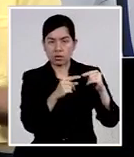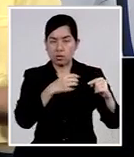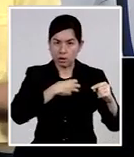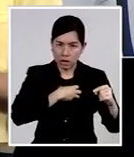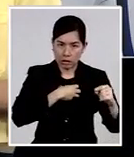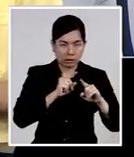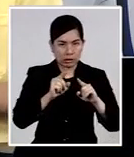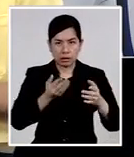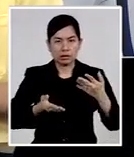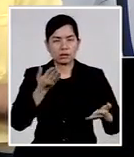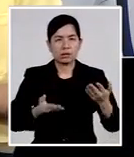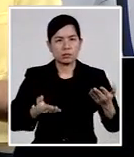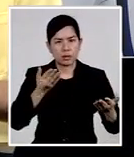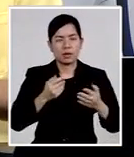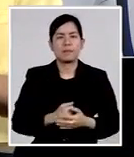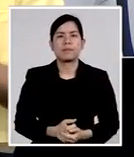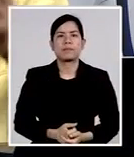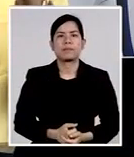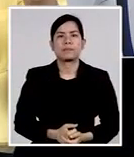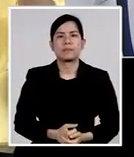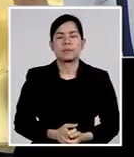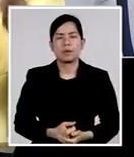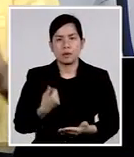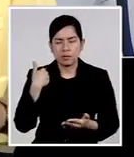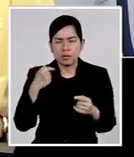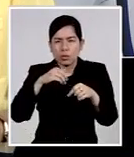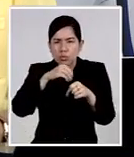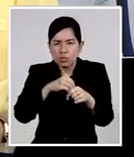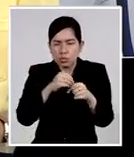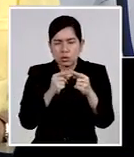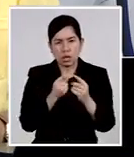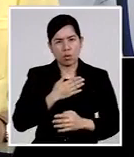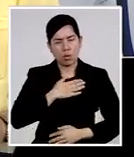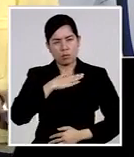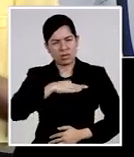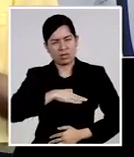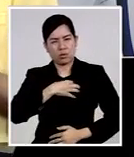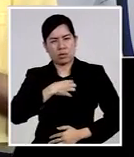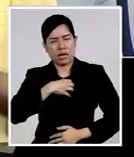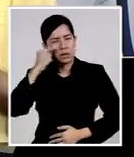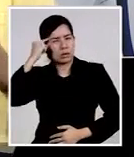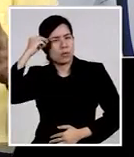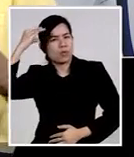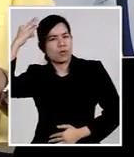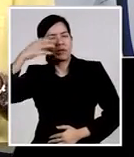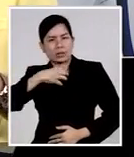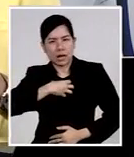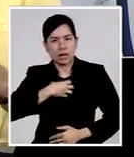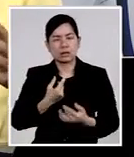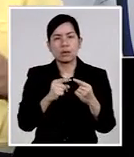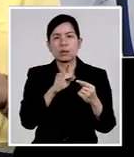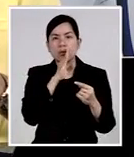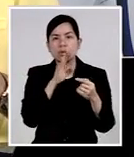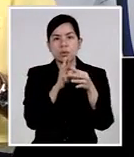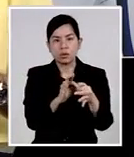นี่คือสิ่งที่มันอยู่ในจินตนาการนะครับความเป็นเมเกอร์หรือนักประ